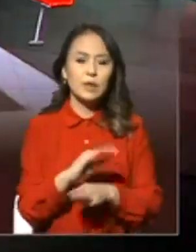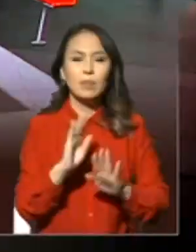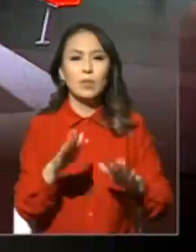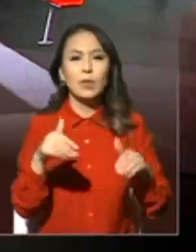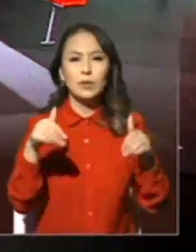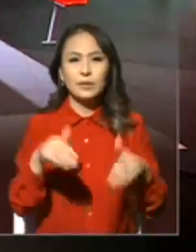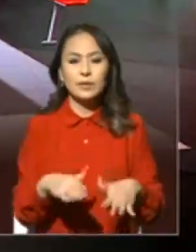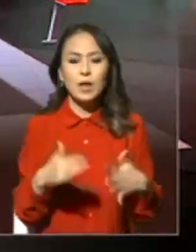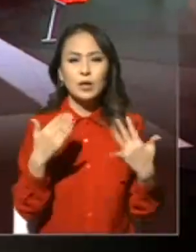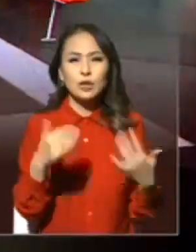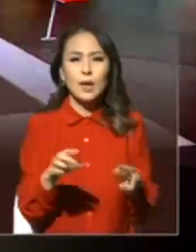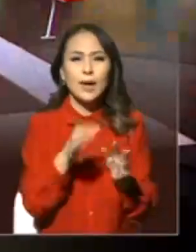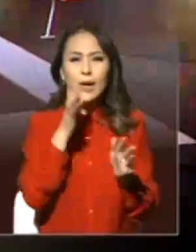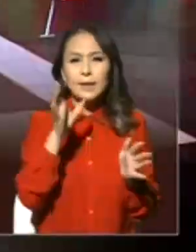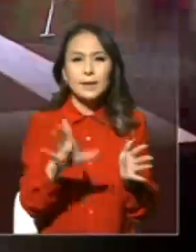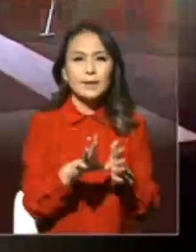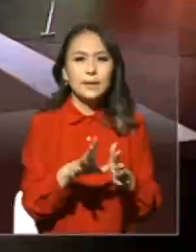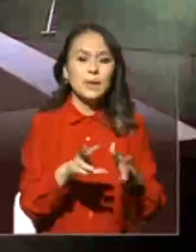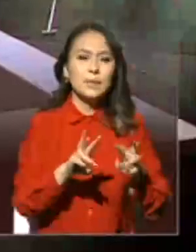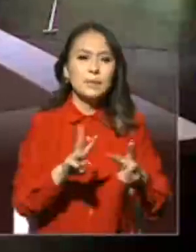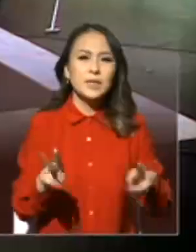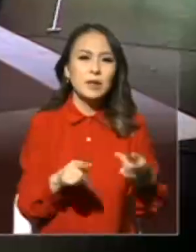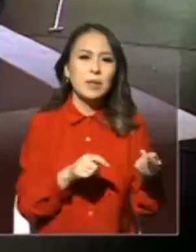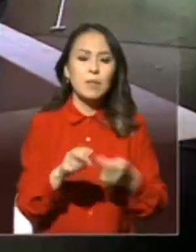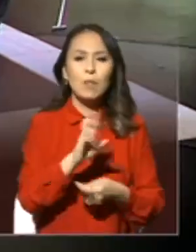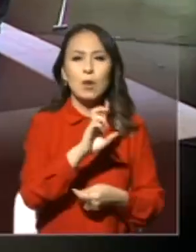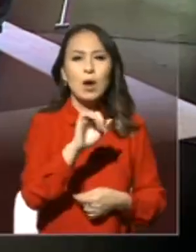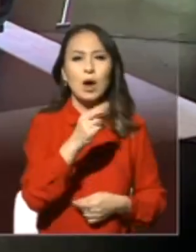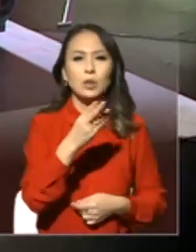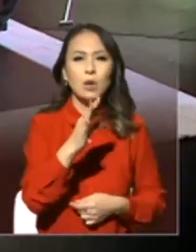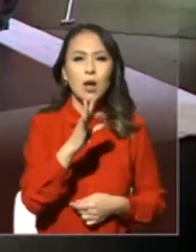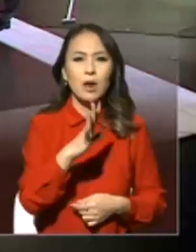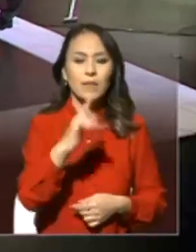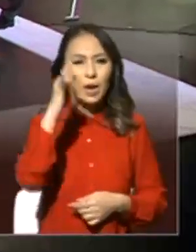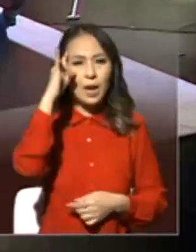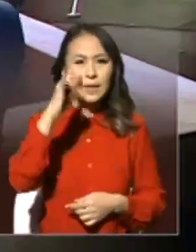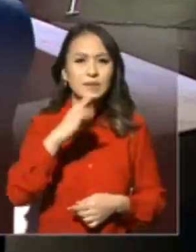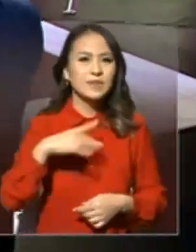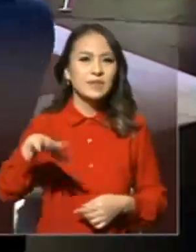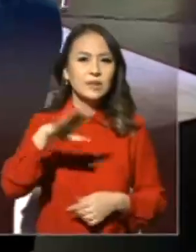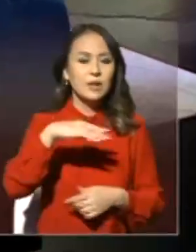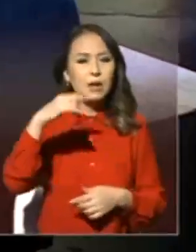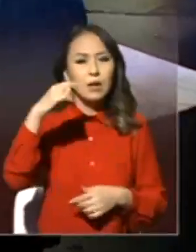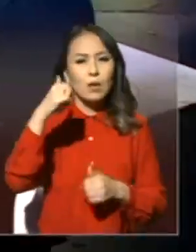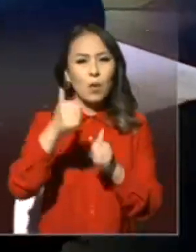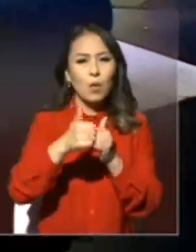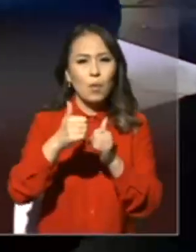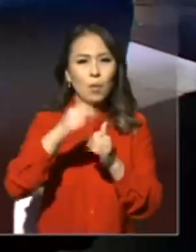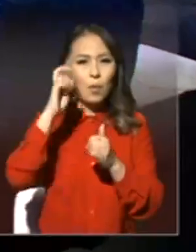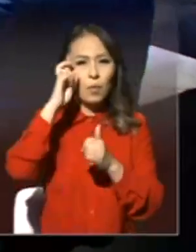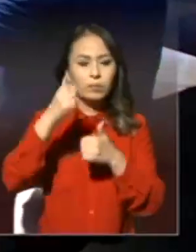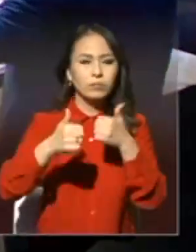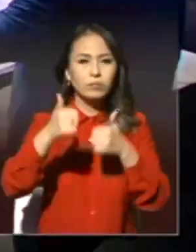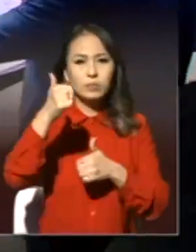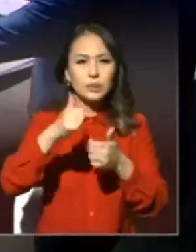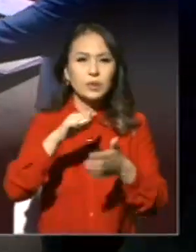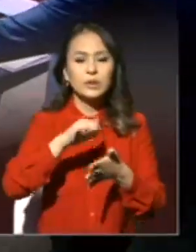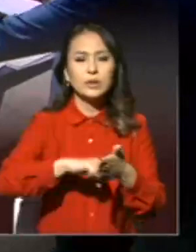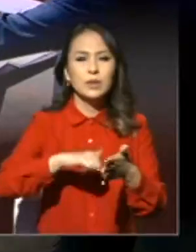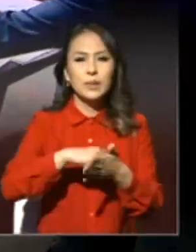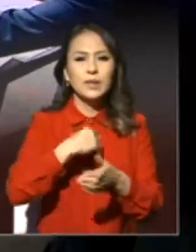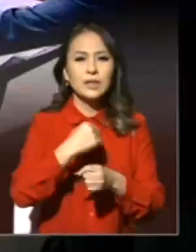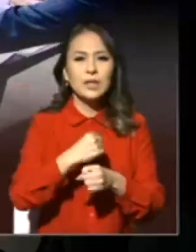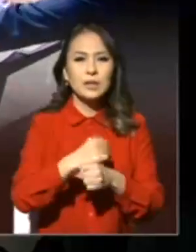қабылдады. Энергетика министрлігі қызметін атқарушы Болат Ақшолақов мұны Қазақстан мен көрші елдердегі баға айырмашылығын азайту үшін жасап отырмыз деп